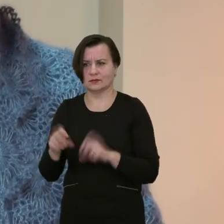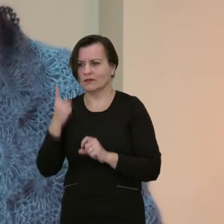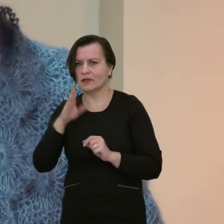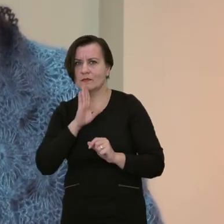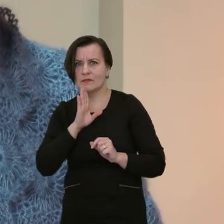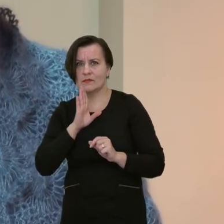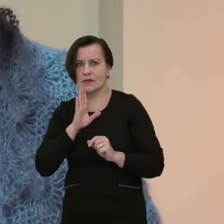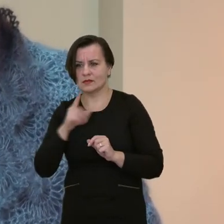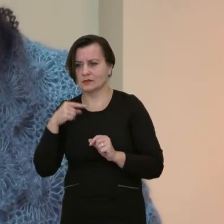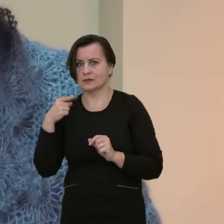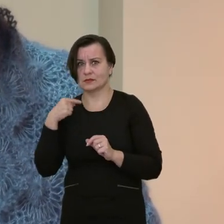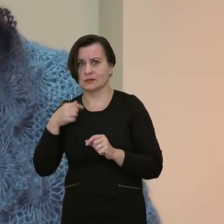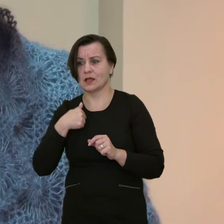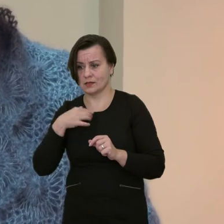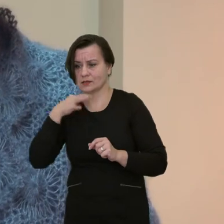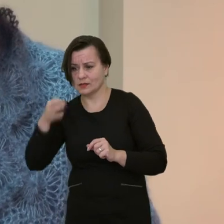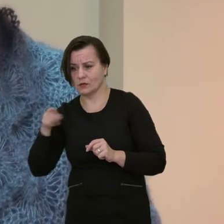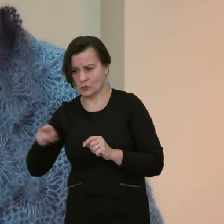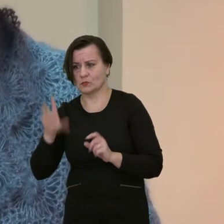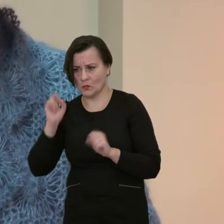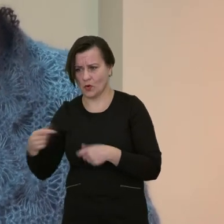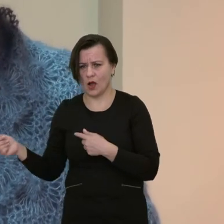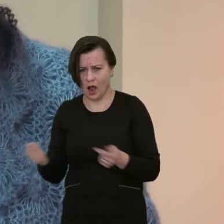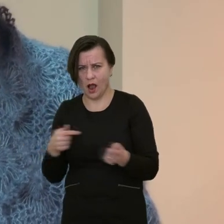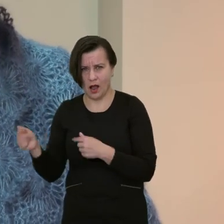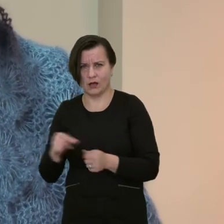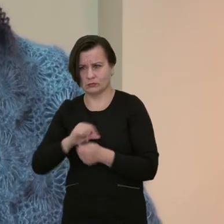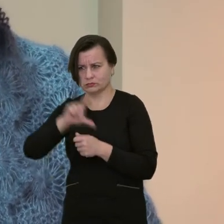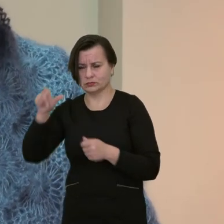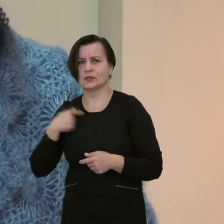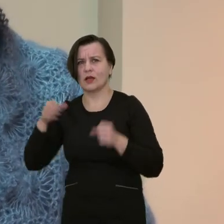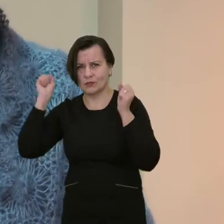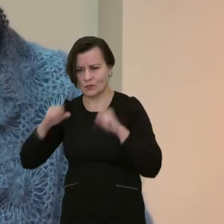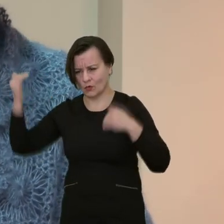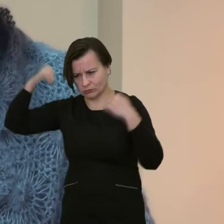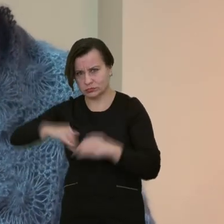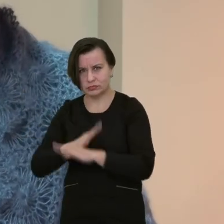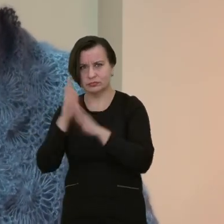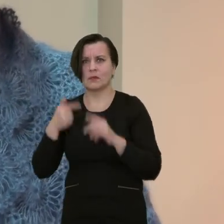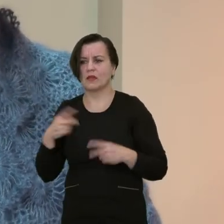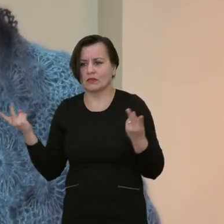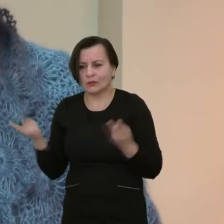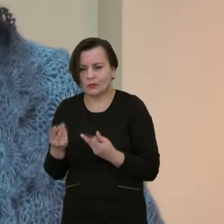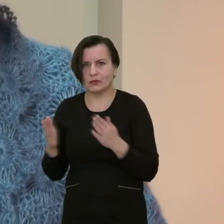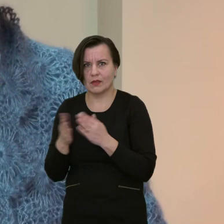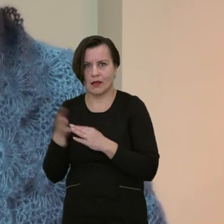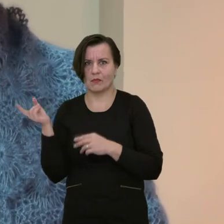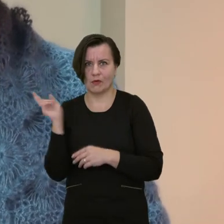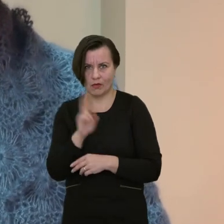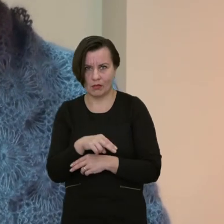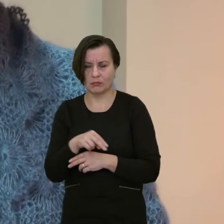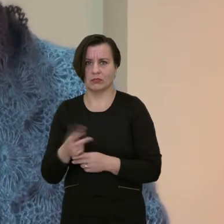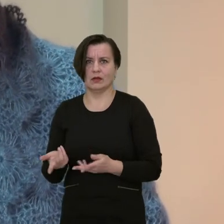viena mergaitė, tai sakau, tu turbūt dar austum ilgai. Jo, aš čia ir per naktį būčiau, bet va jau reikia eit namo. Jau